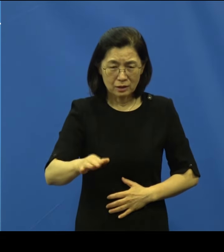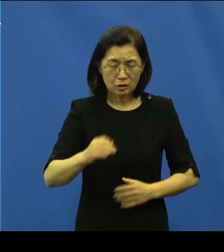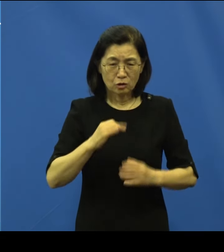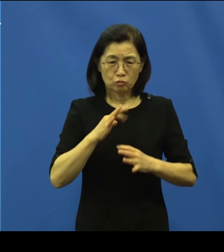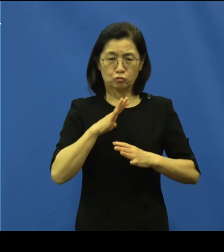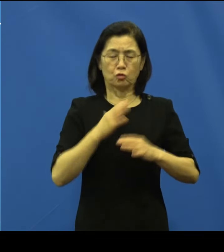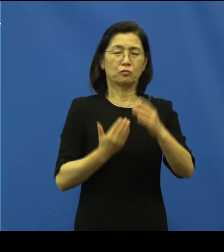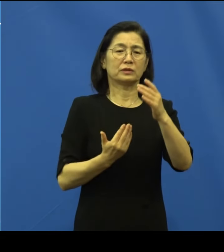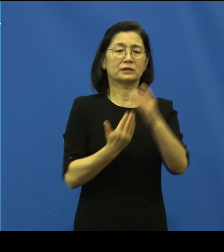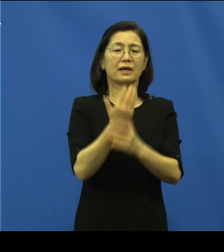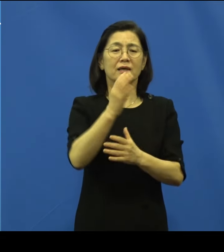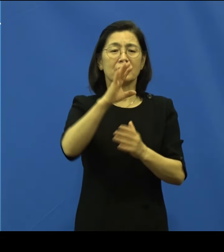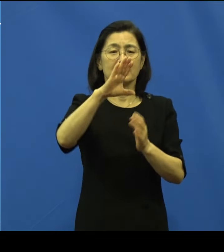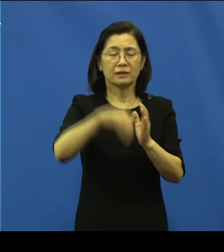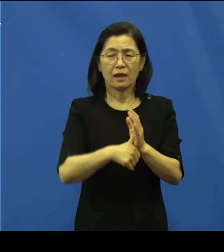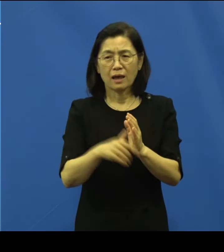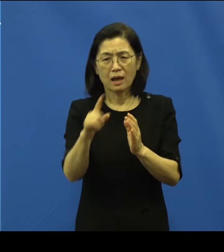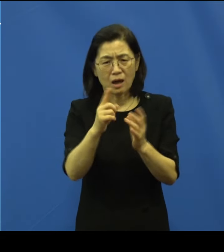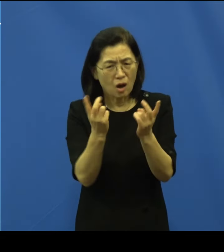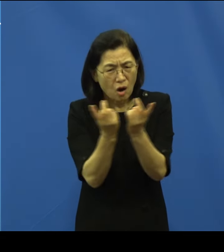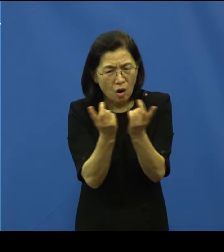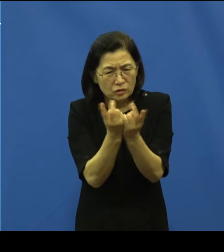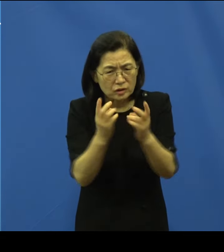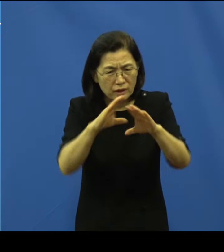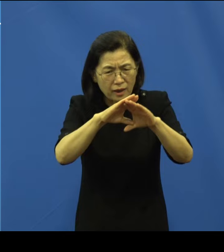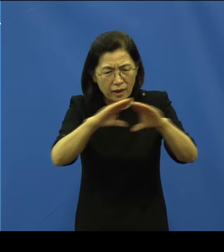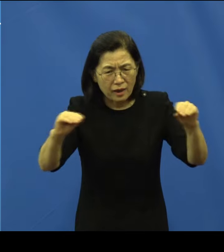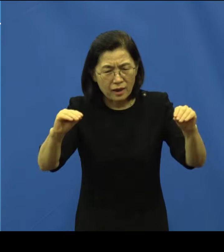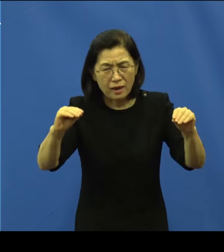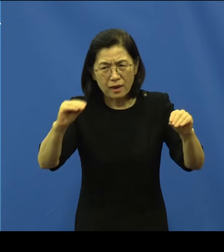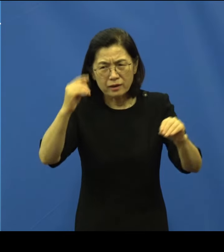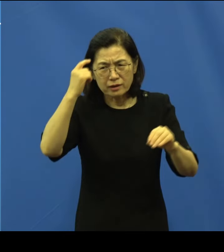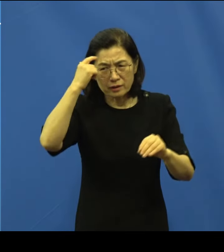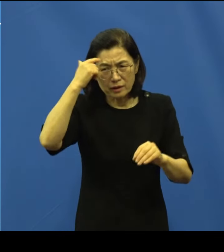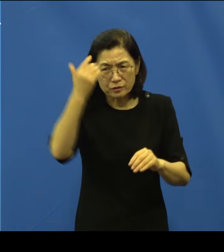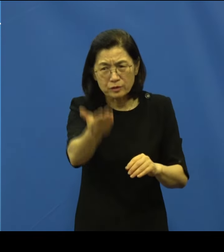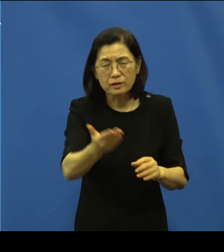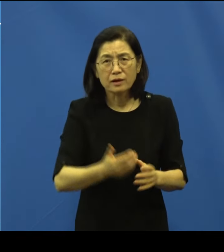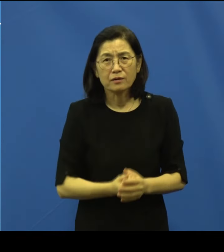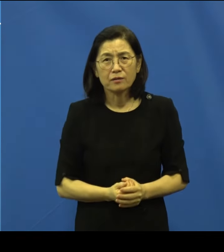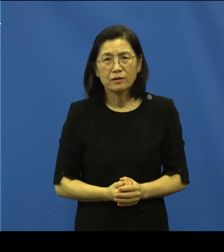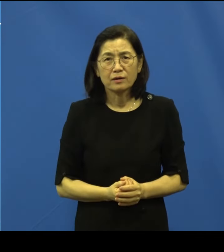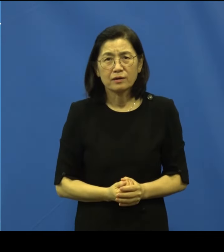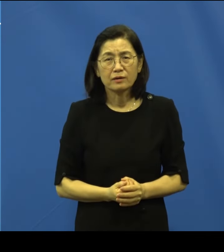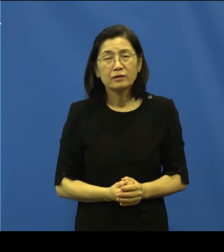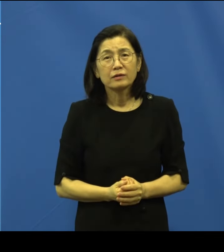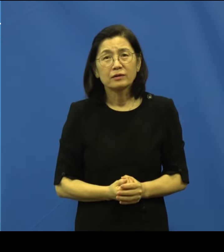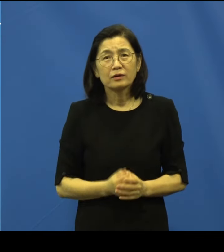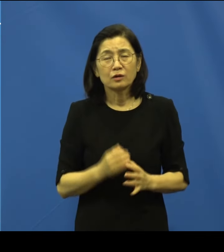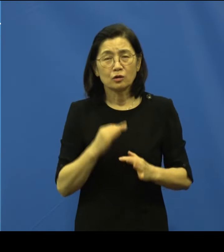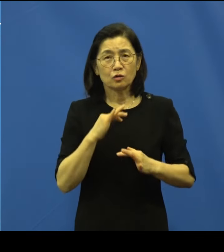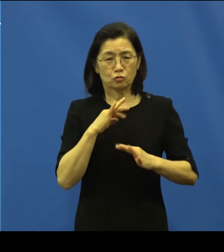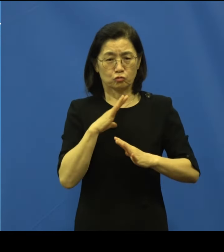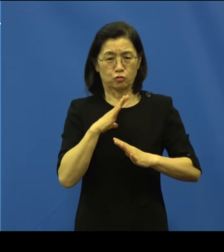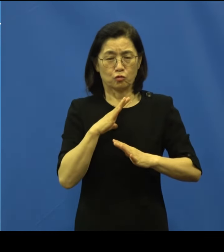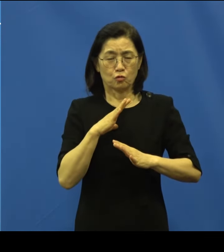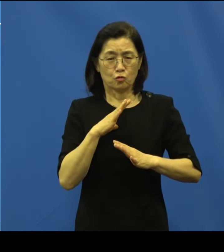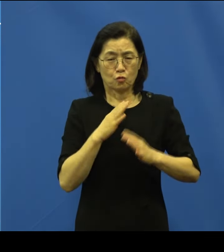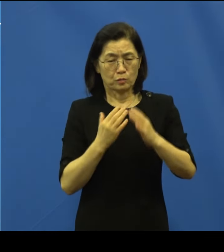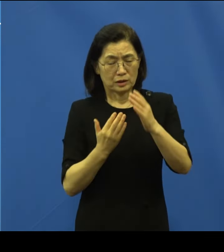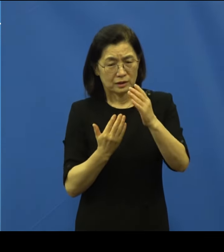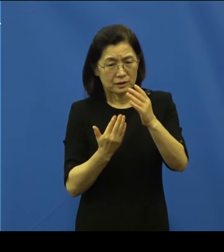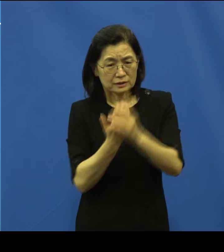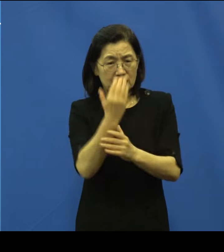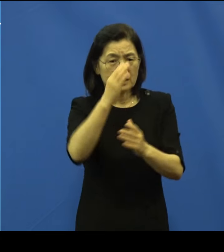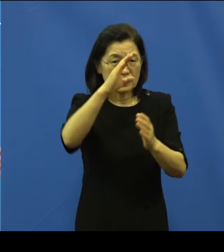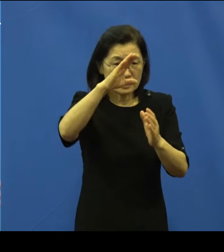여러분, 두려움을, 어떤 거는 두려움을 느껴야 자기를 보호할 수 있어요. 두려움이 있어야 또 자기가 또 성장도